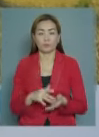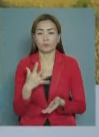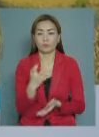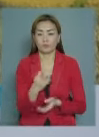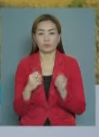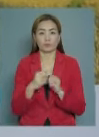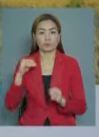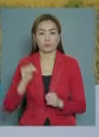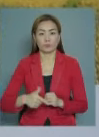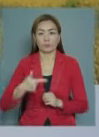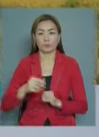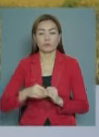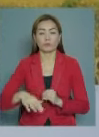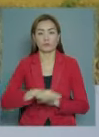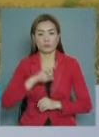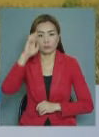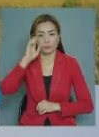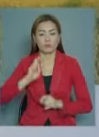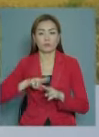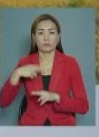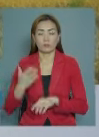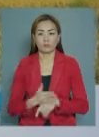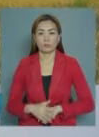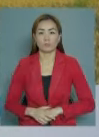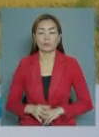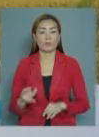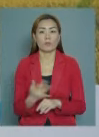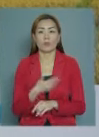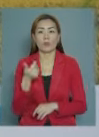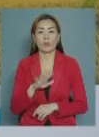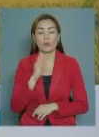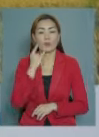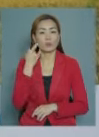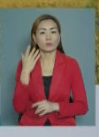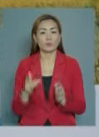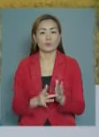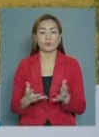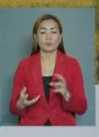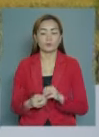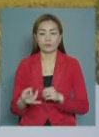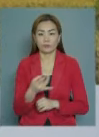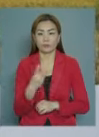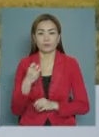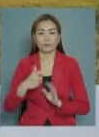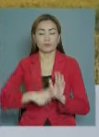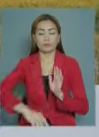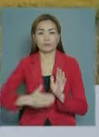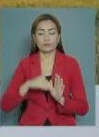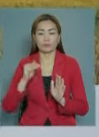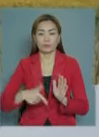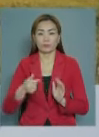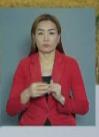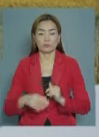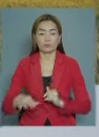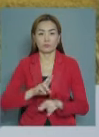510 мың гектарға жоқ жер мемлекет меншігіне өтті. Алғашқы бестікті Павлодар облысы түйіндейді. Аймақта 379 мың гектар